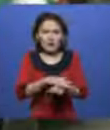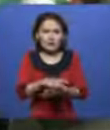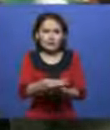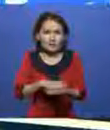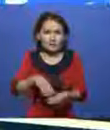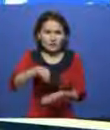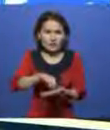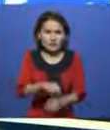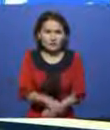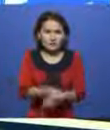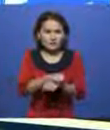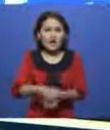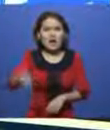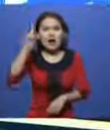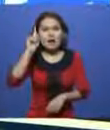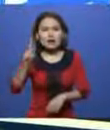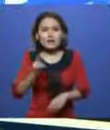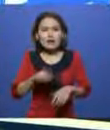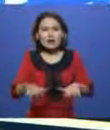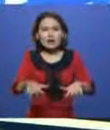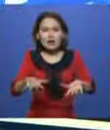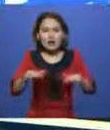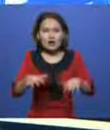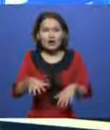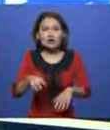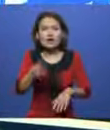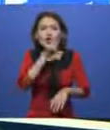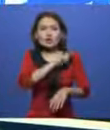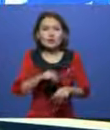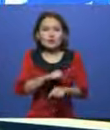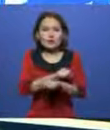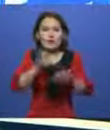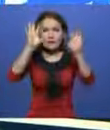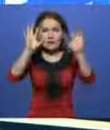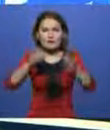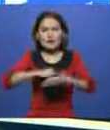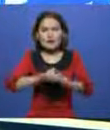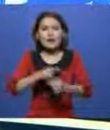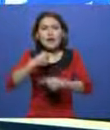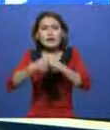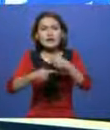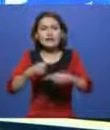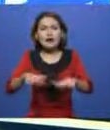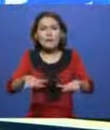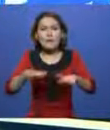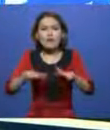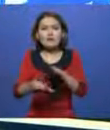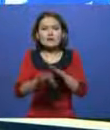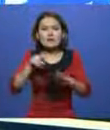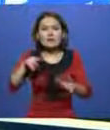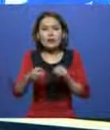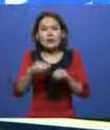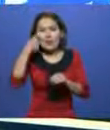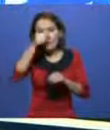Бельгия. Израильдің кнесеті өзін өзі тарату туралы заң қабылдады. Келесі парламент сайлауы 2015 жылдың 17